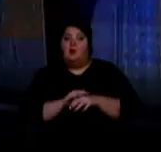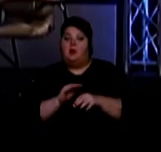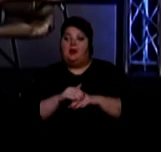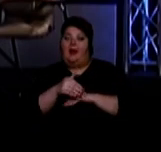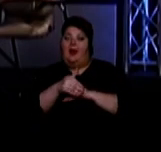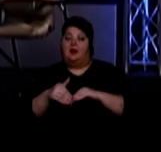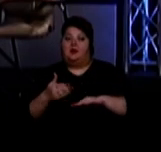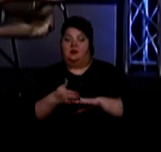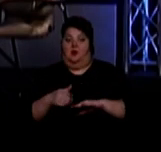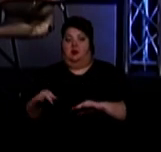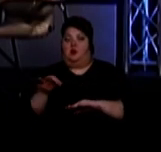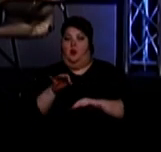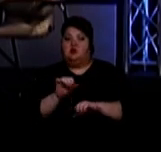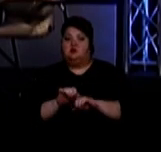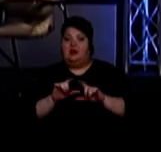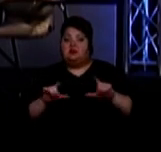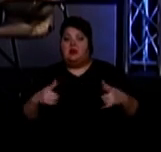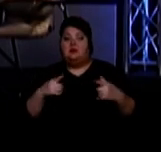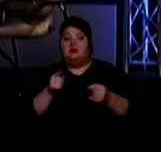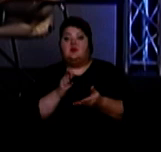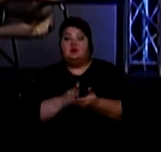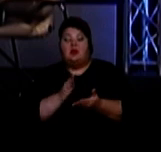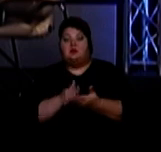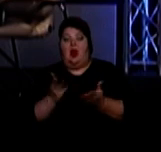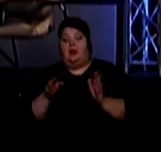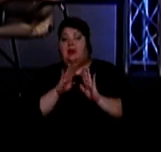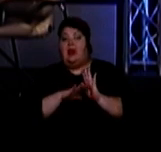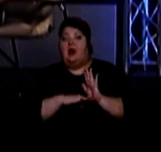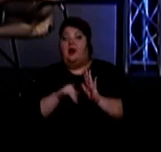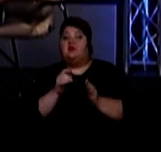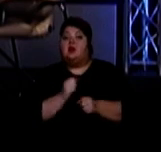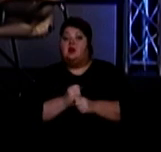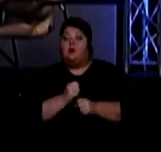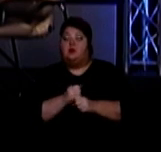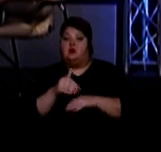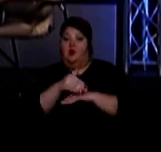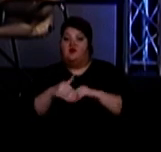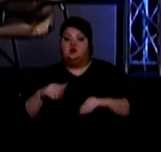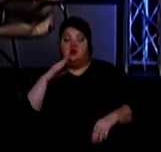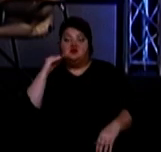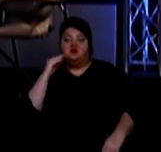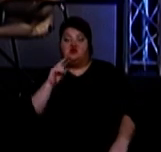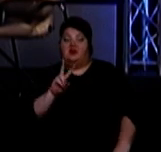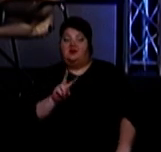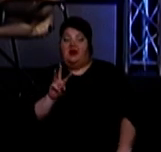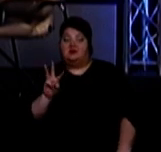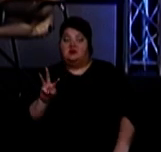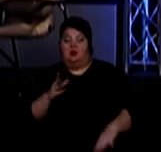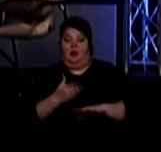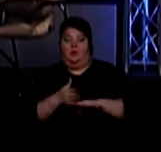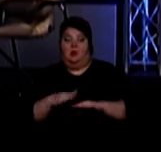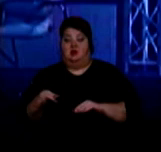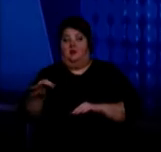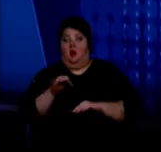Полтавської обласної станції переливання крові, де вона знаходиться і який графік її роботи? Вулиця Шевченка, 23, Полтавська обласна